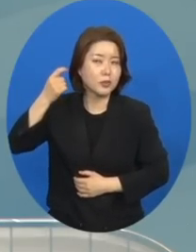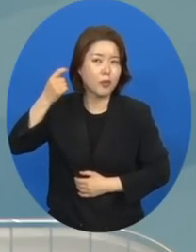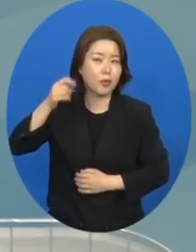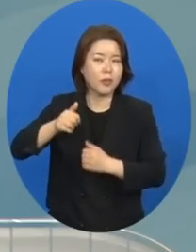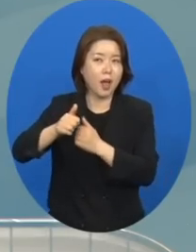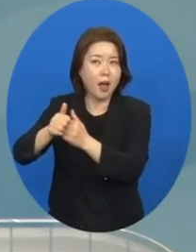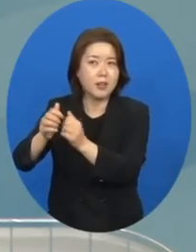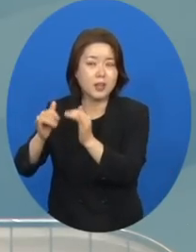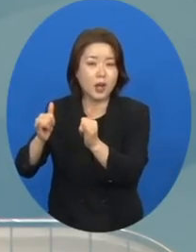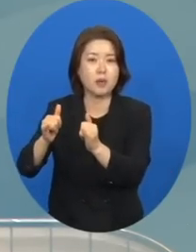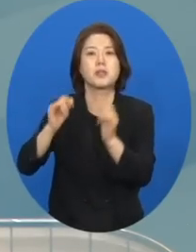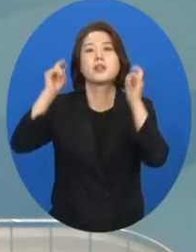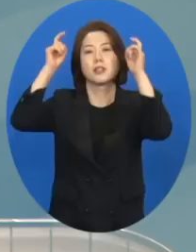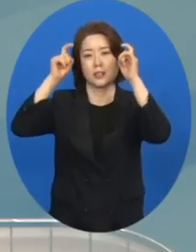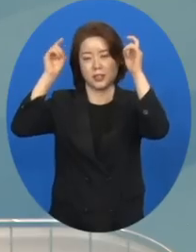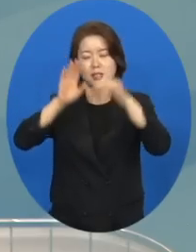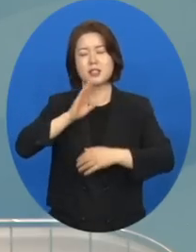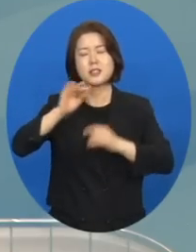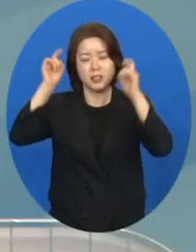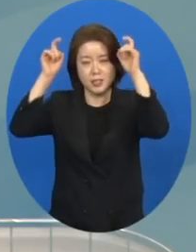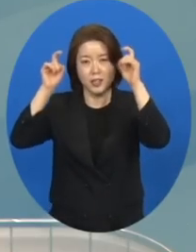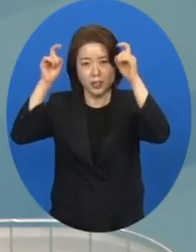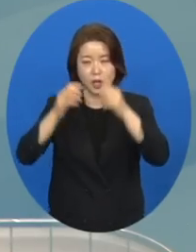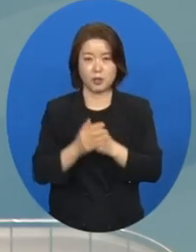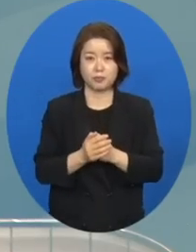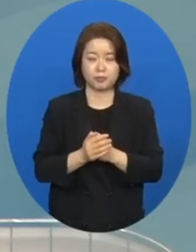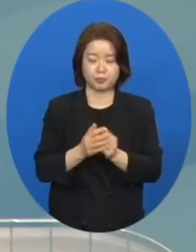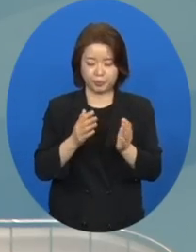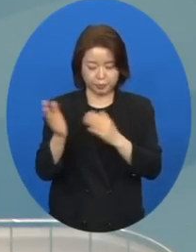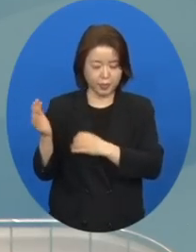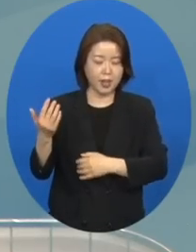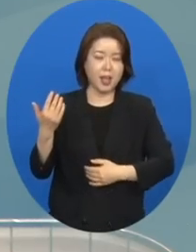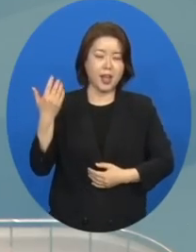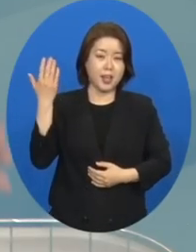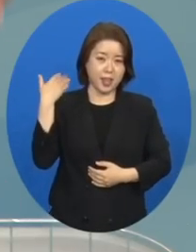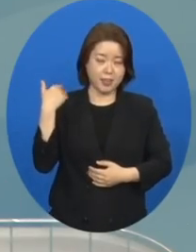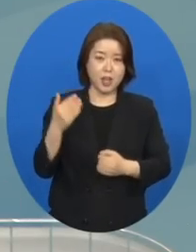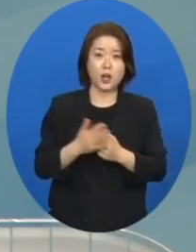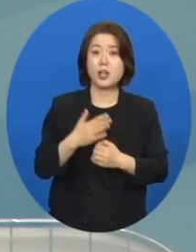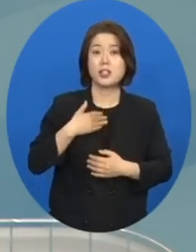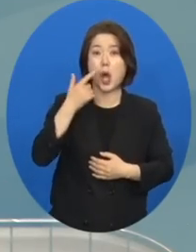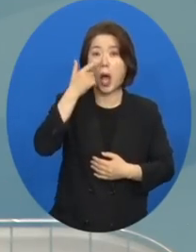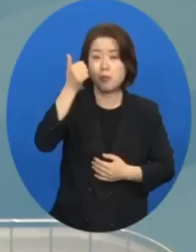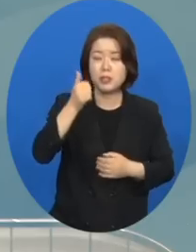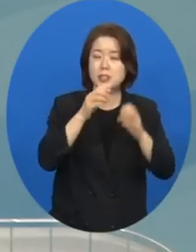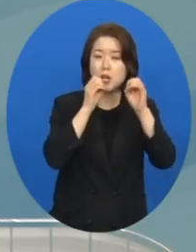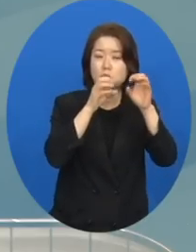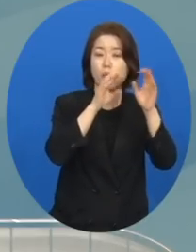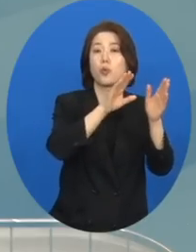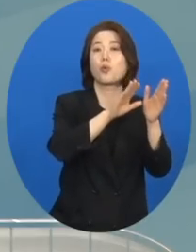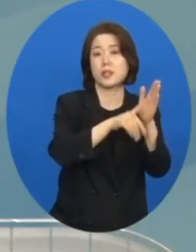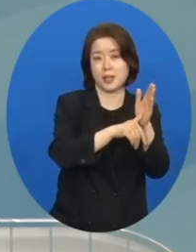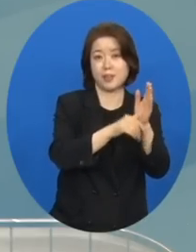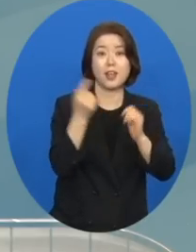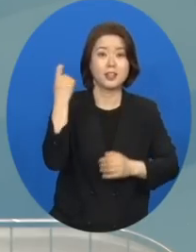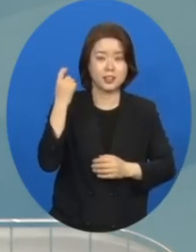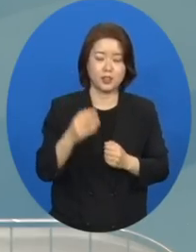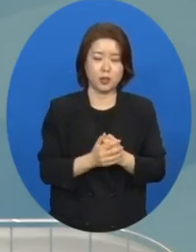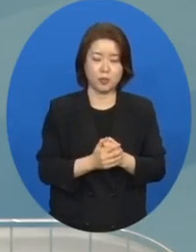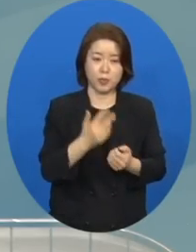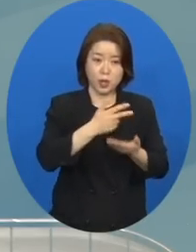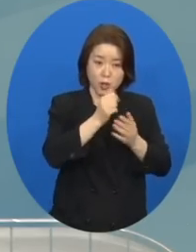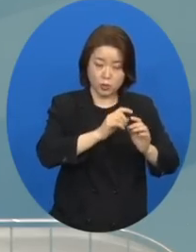겁니다 저희 아버님이 다님 전도사 로 복귀 왔을 때의 일입니다 아주 위를 지나고 올해의 서울로 올라가야 되는데